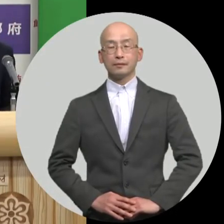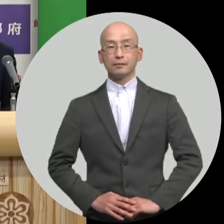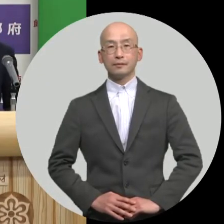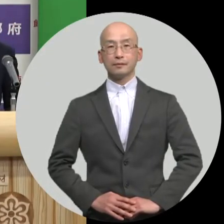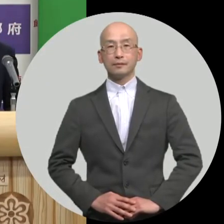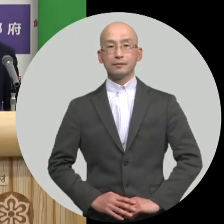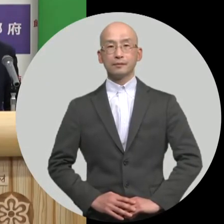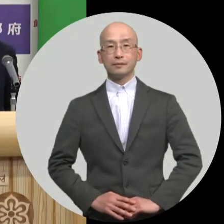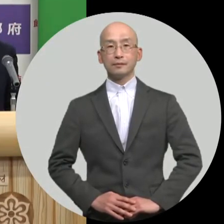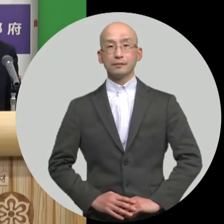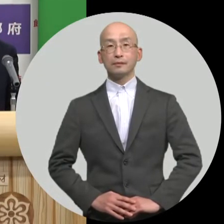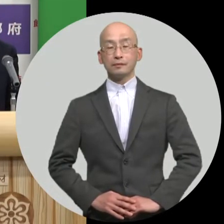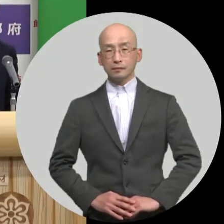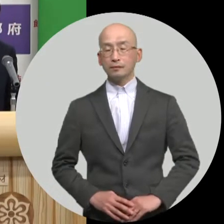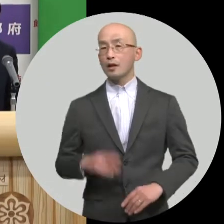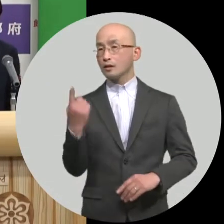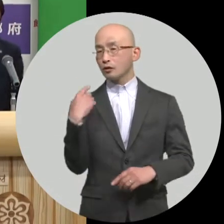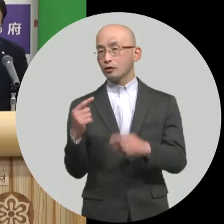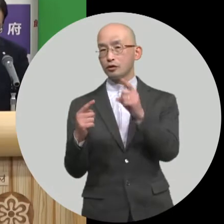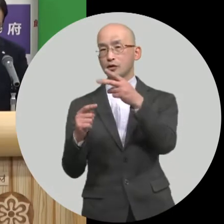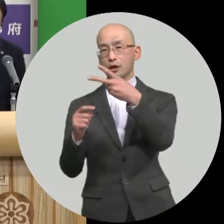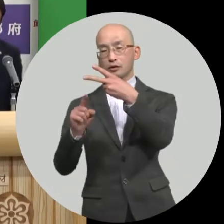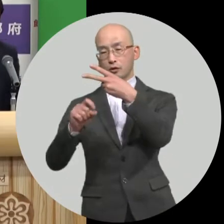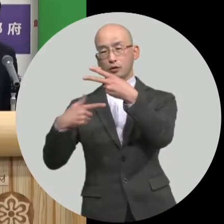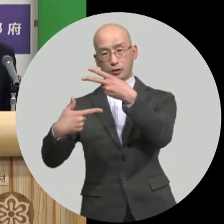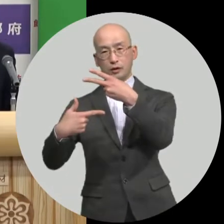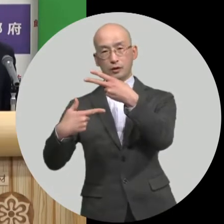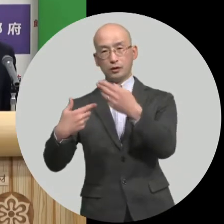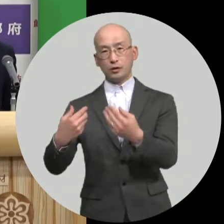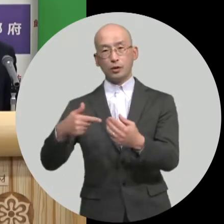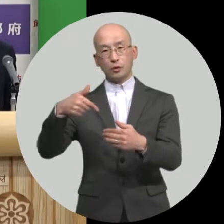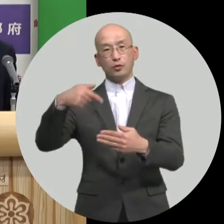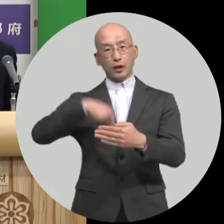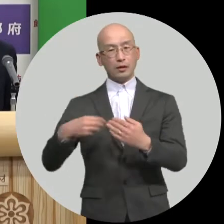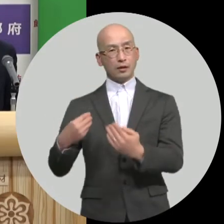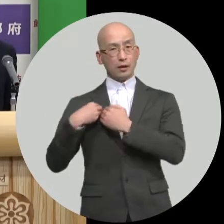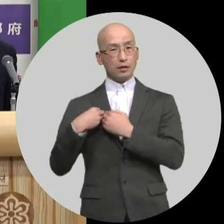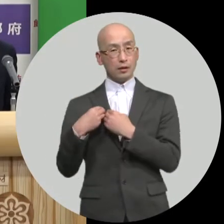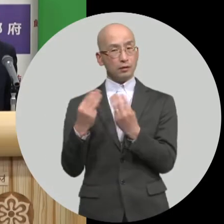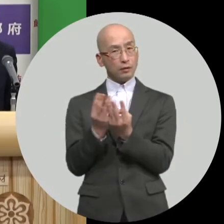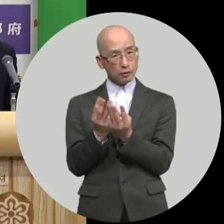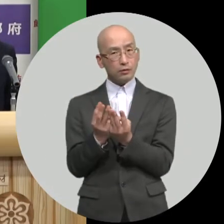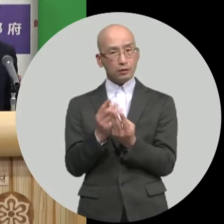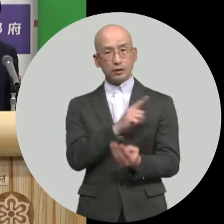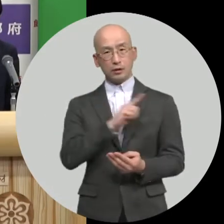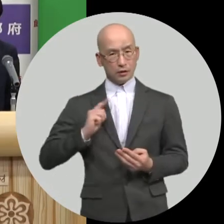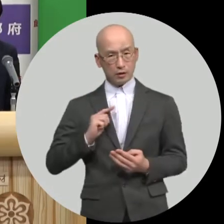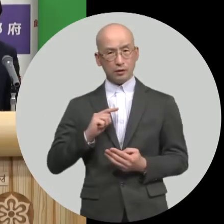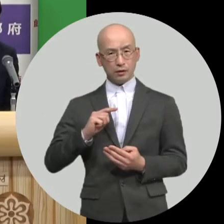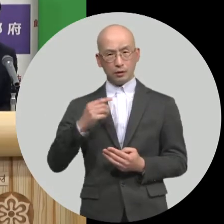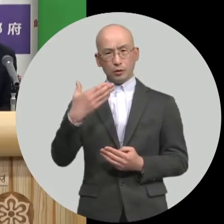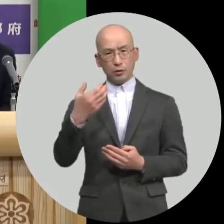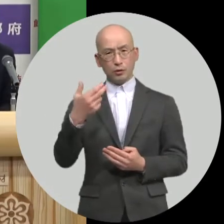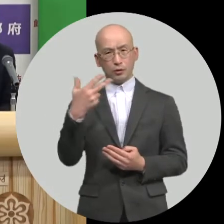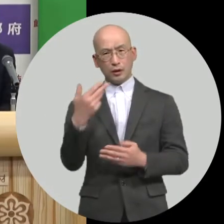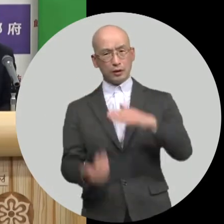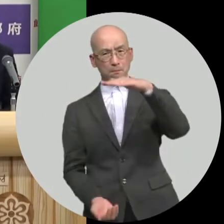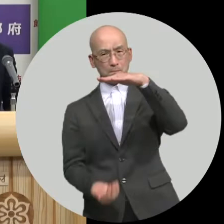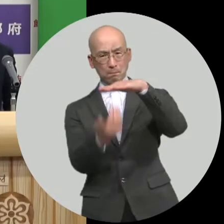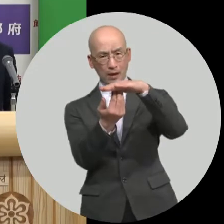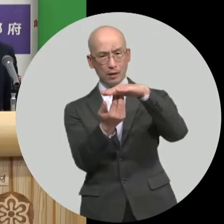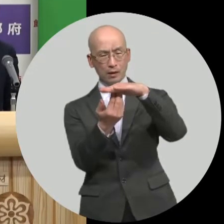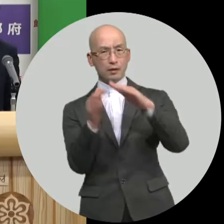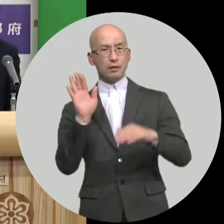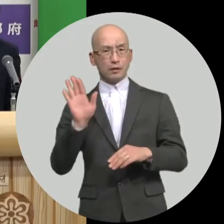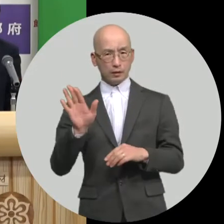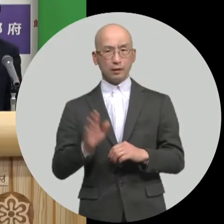昨日の府内の感染状況、1日あたりの新規感染者数が過去最高となる97人で